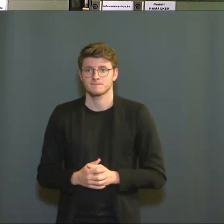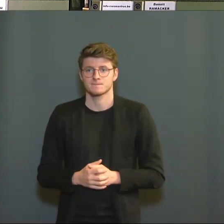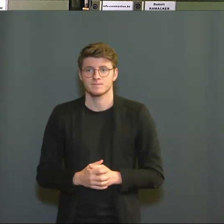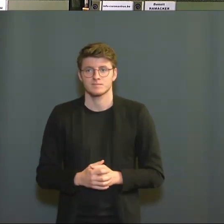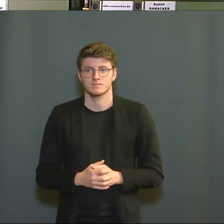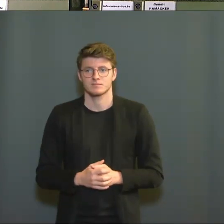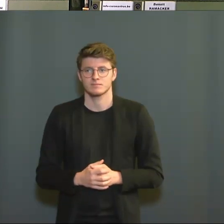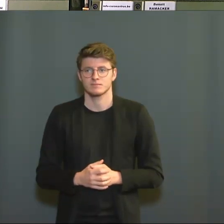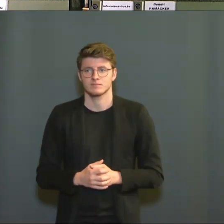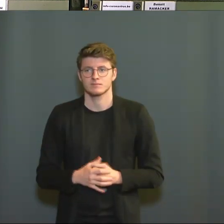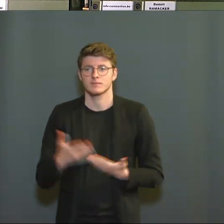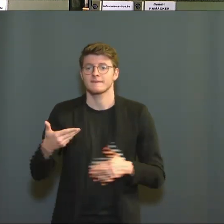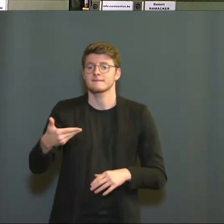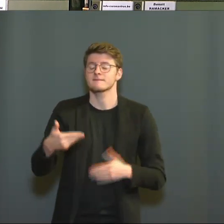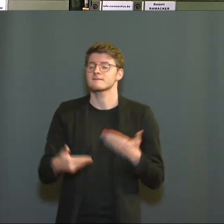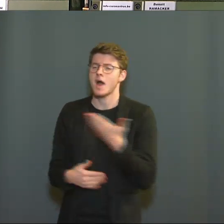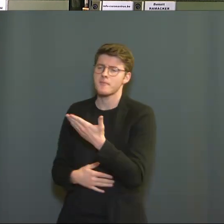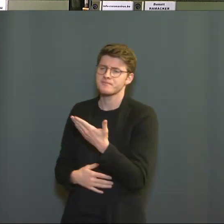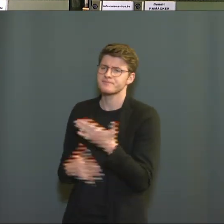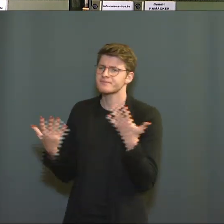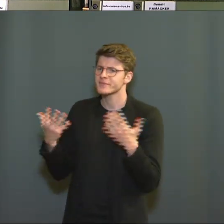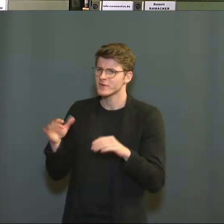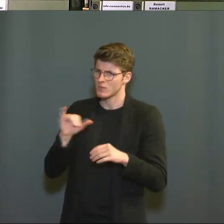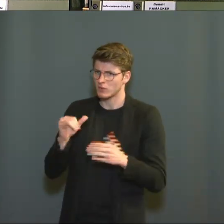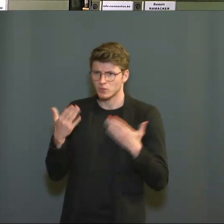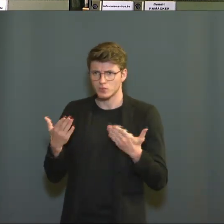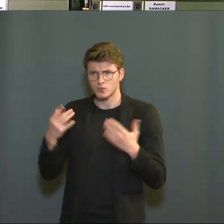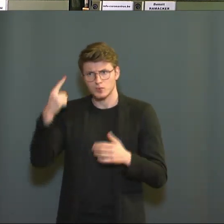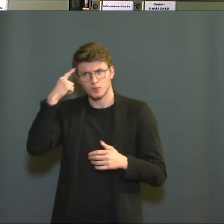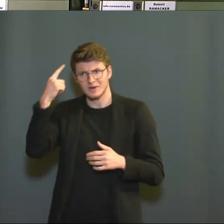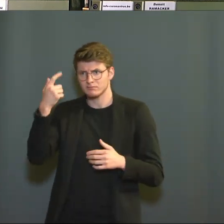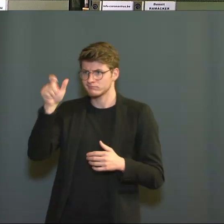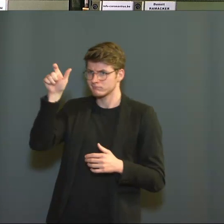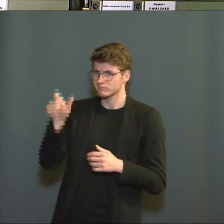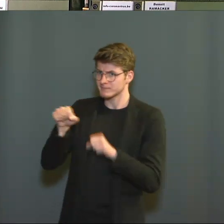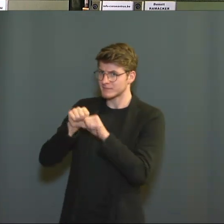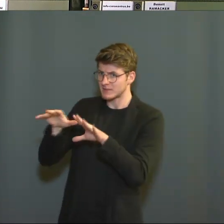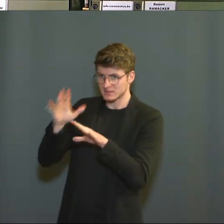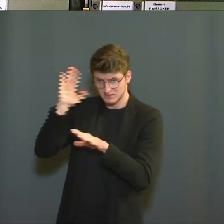Wat is er op dit moment bekend over herbesmetting en de duur van de immuniteit na het oplopen van het virus?